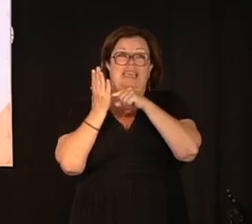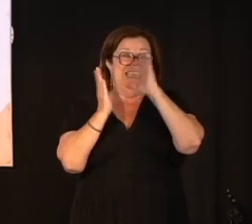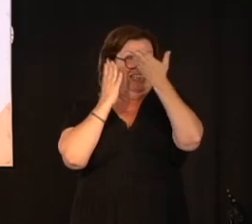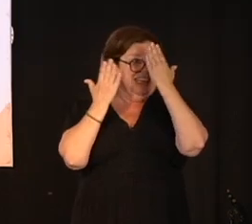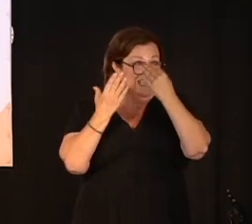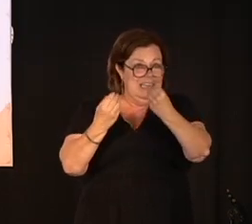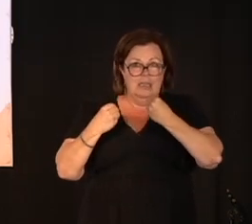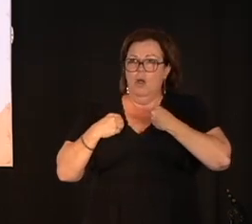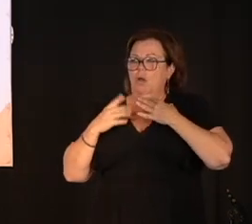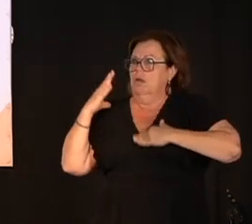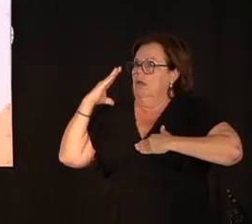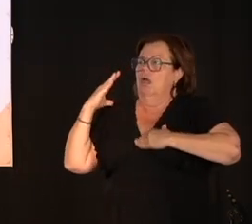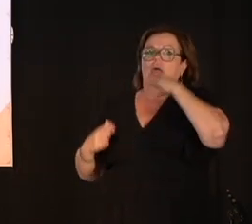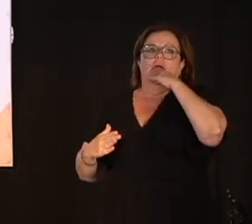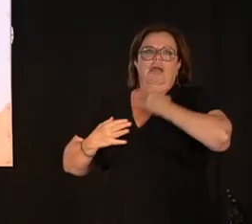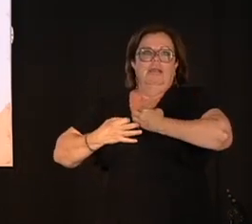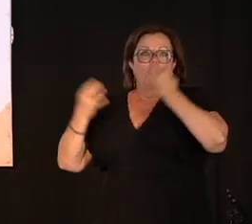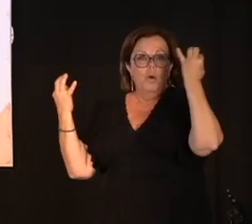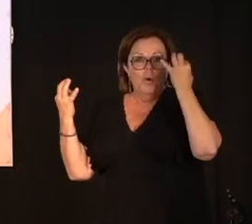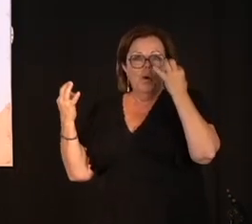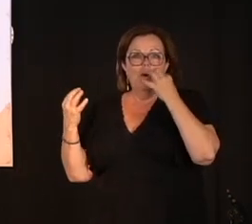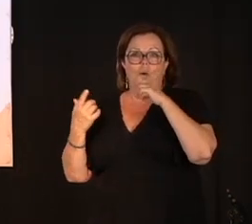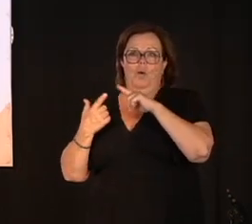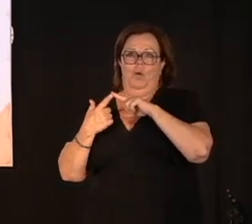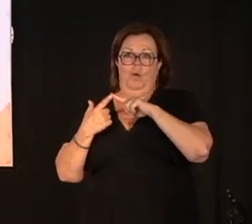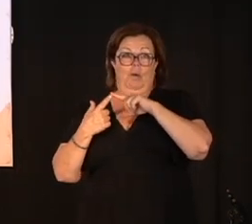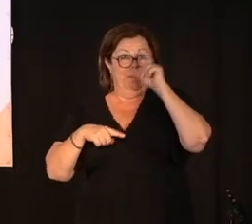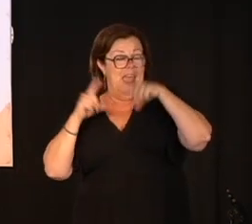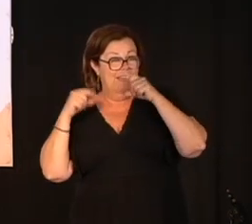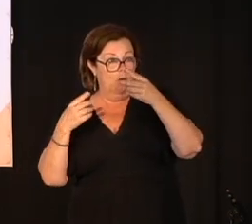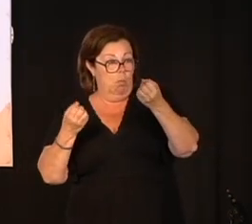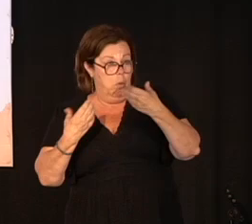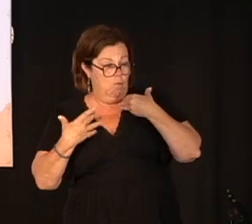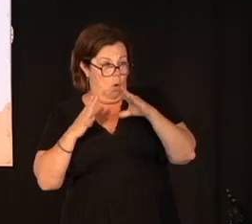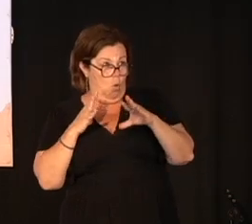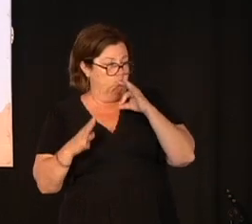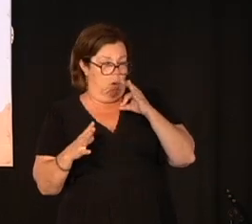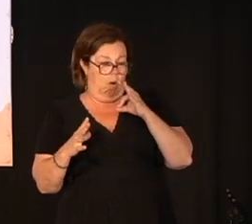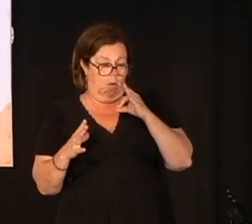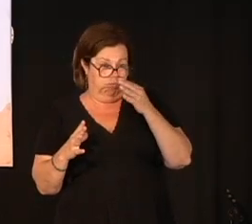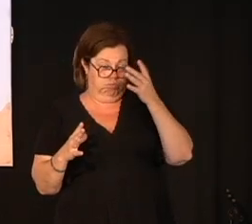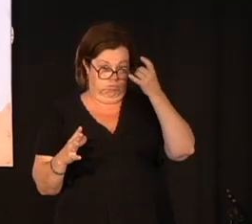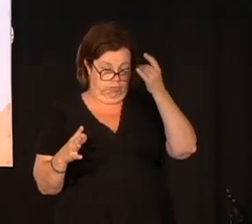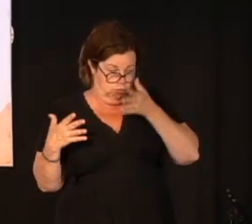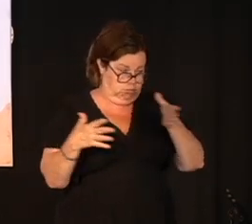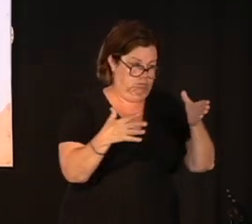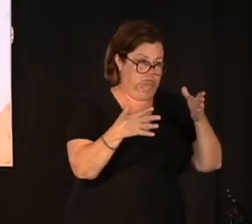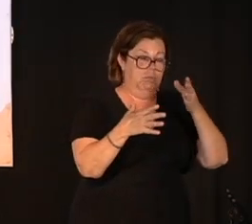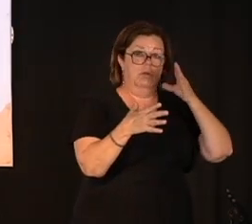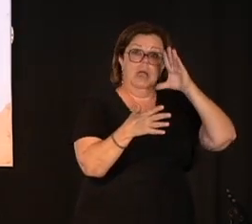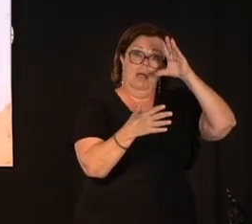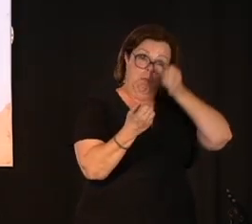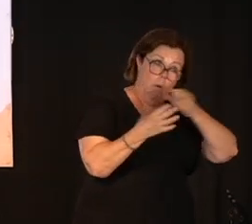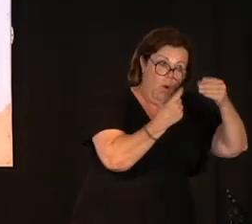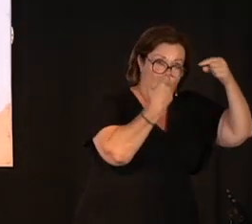qui finissent par nous saturer et parfois à nous conduire à faire des choix étonnants, ou les démocraties ou les sociétés à faire des choix étonnants